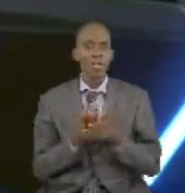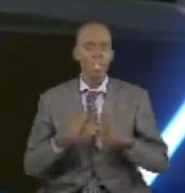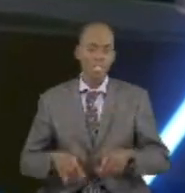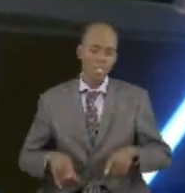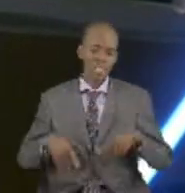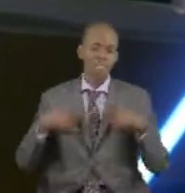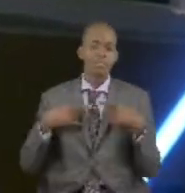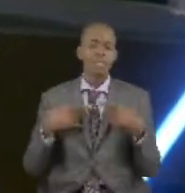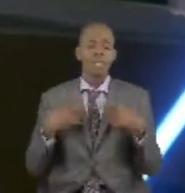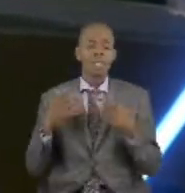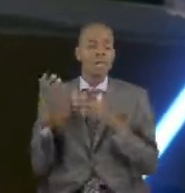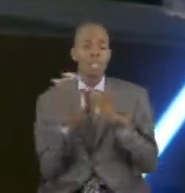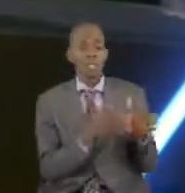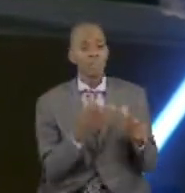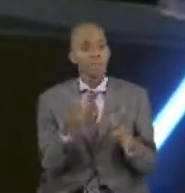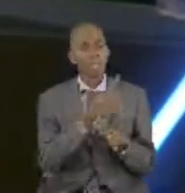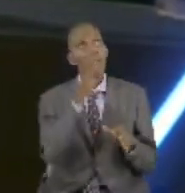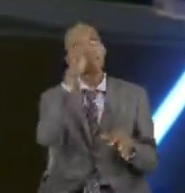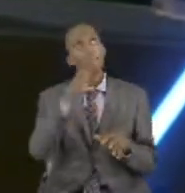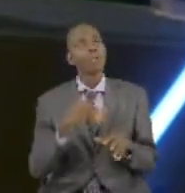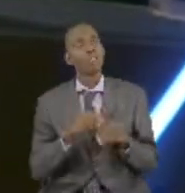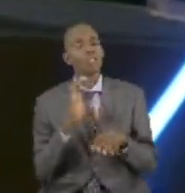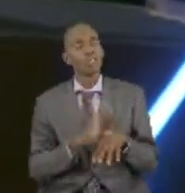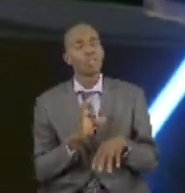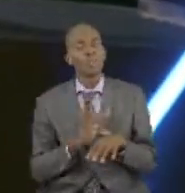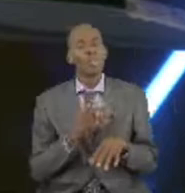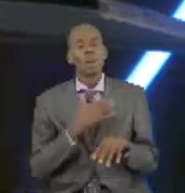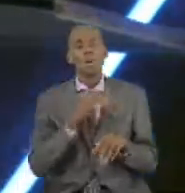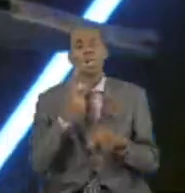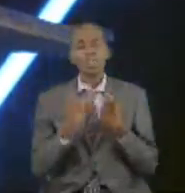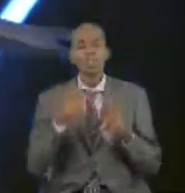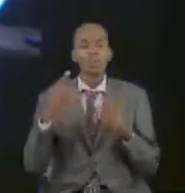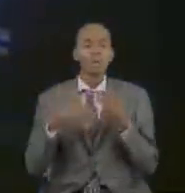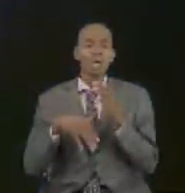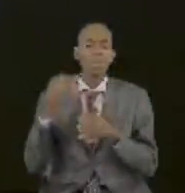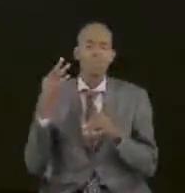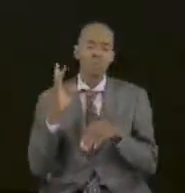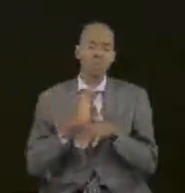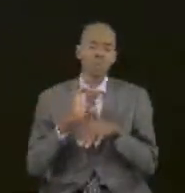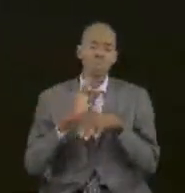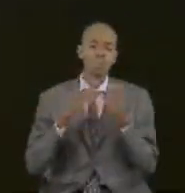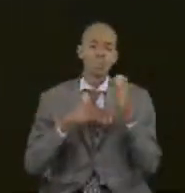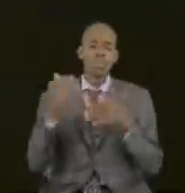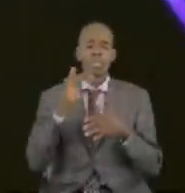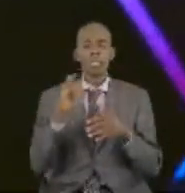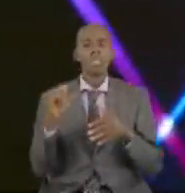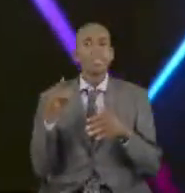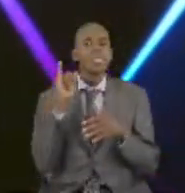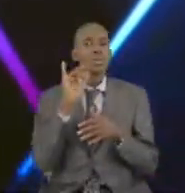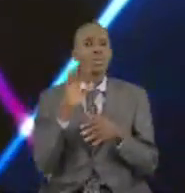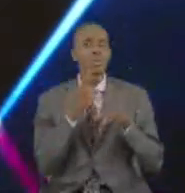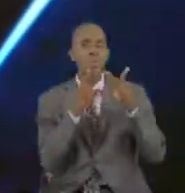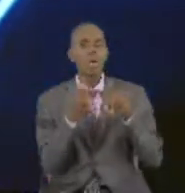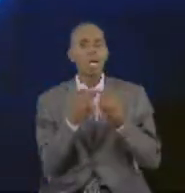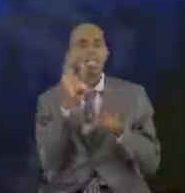là qu il laisse le dieu de l'église ils abandonnent leur dieu dans l'église casseurs du battement de l'église ils le vivent comme sur dieu